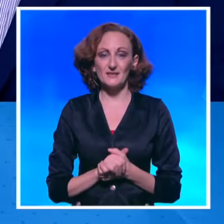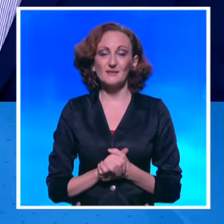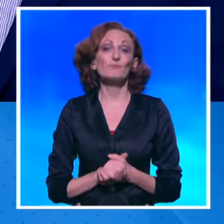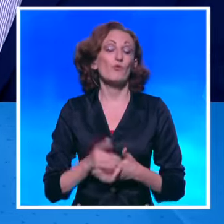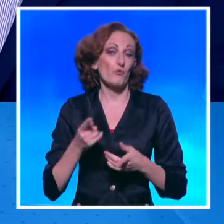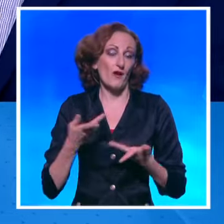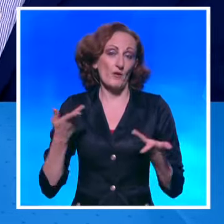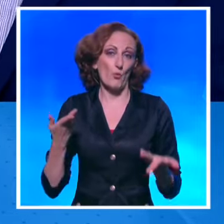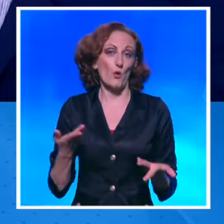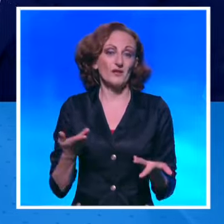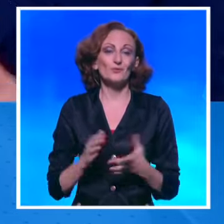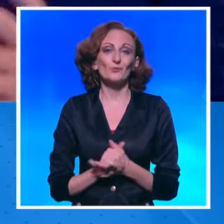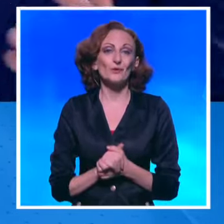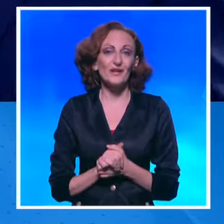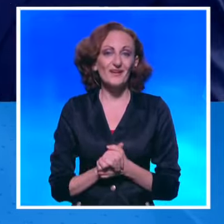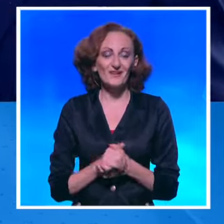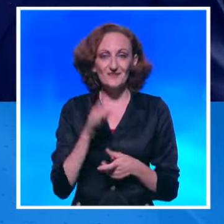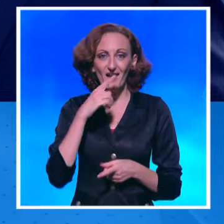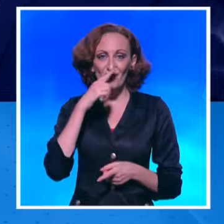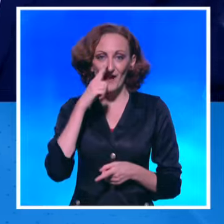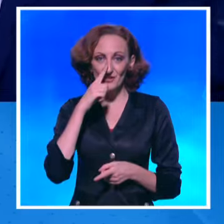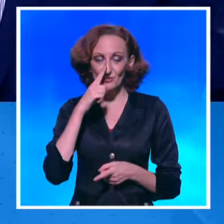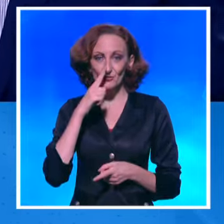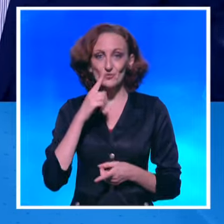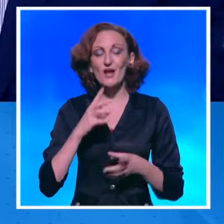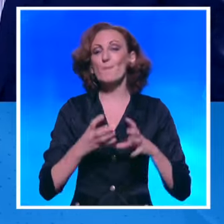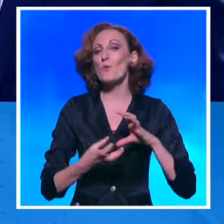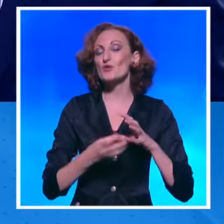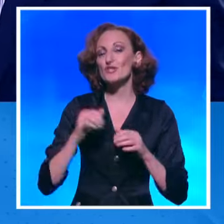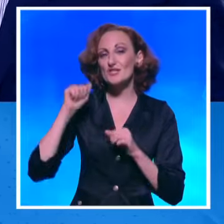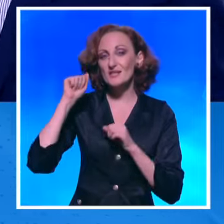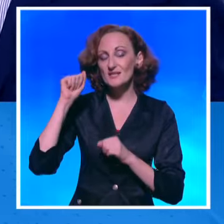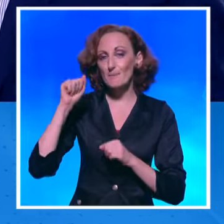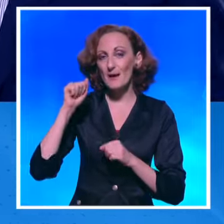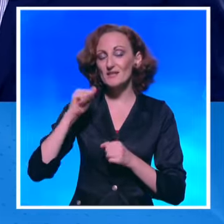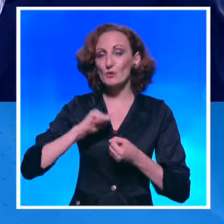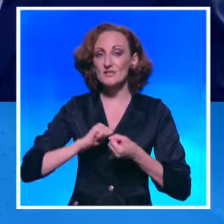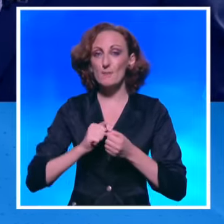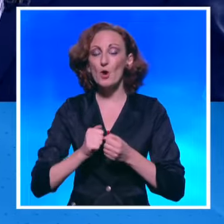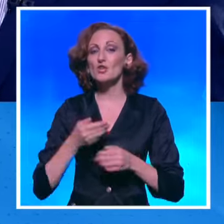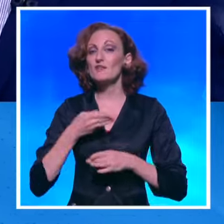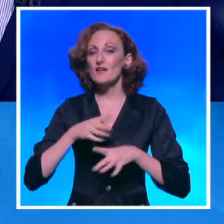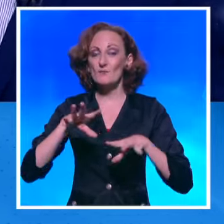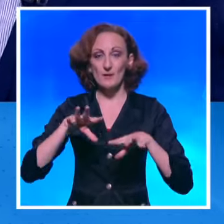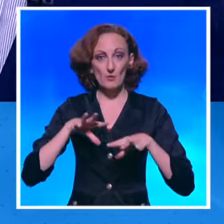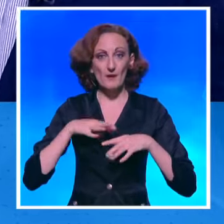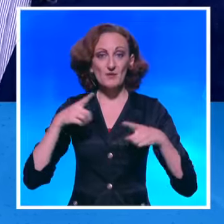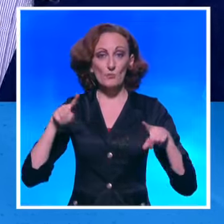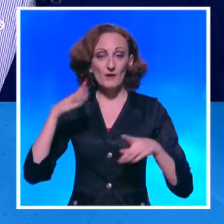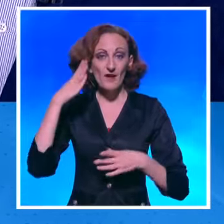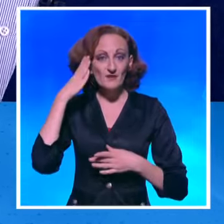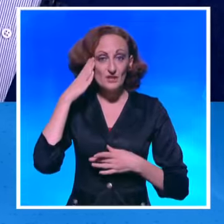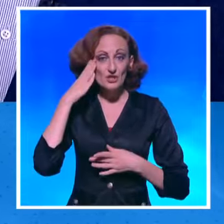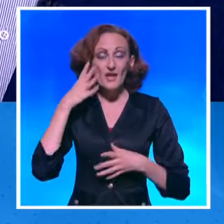което е същността на една политическа партия, която се бори да влезе в парламент и да управлява държава, е да намира